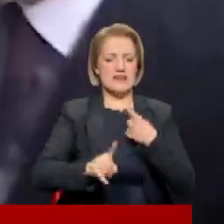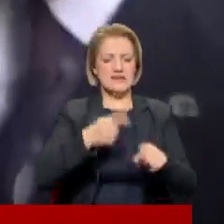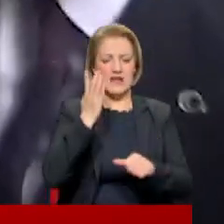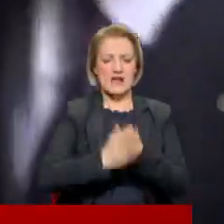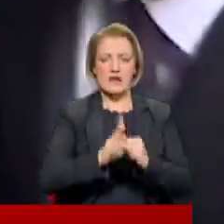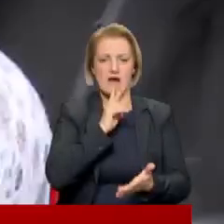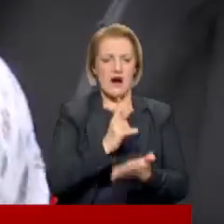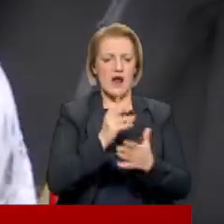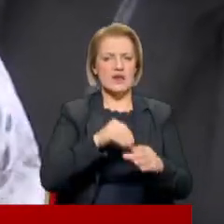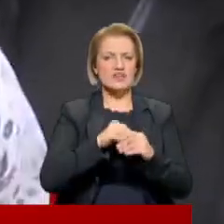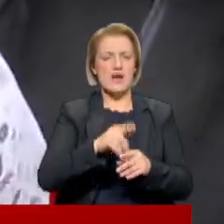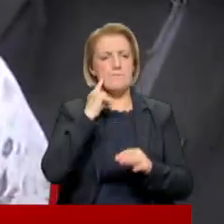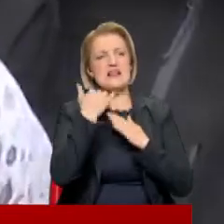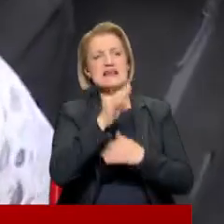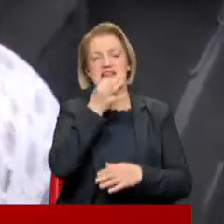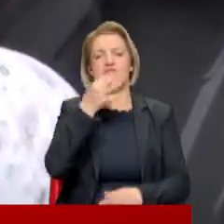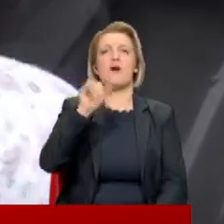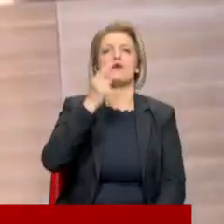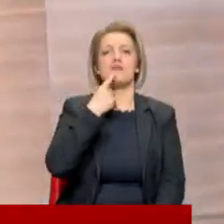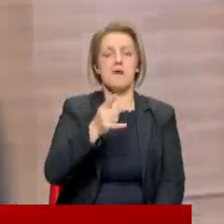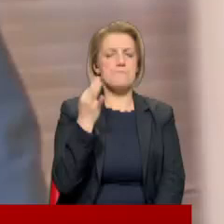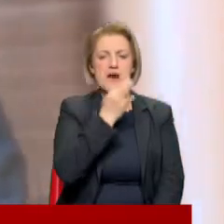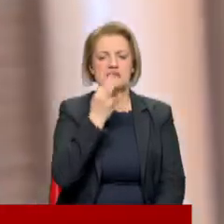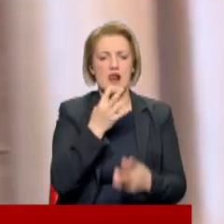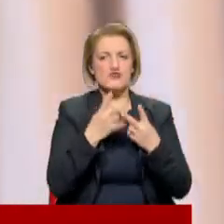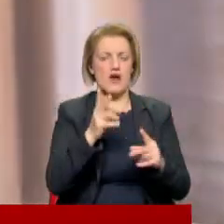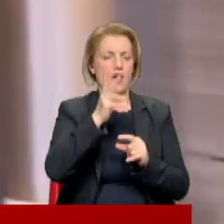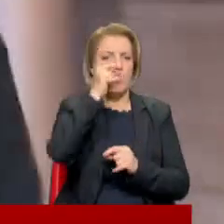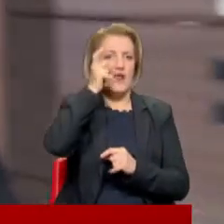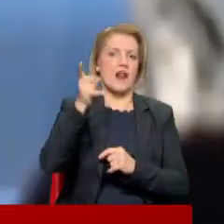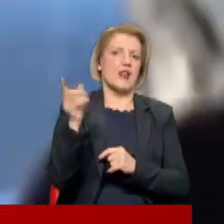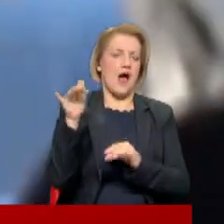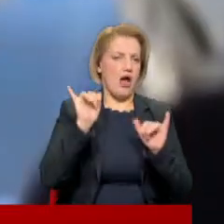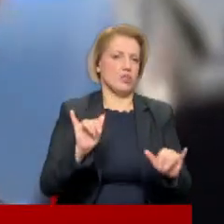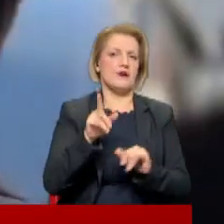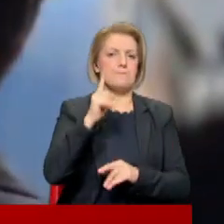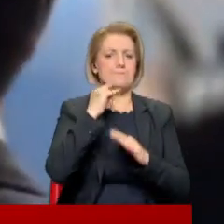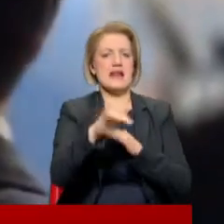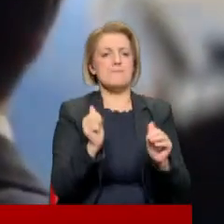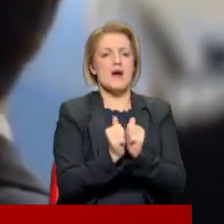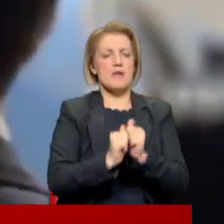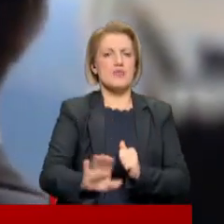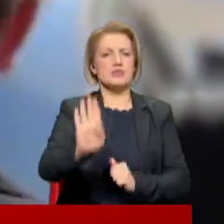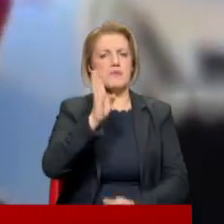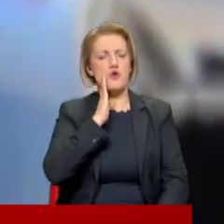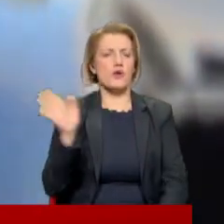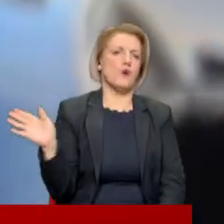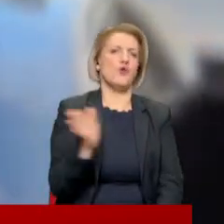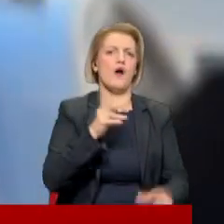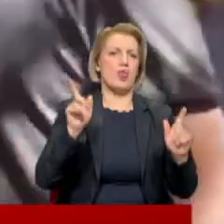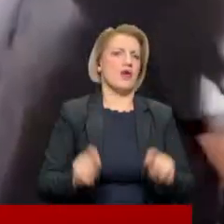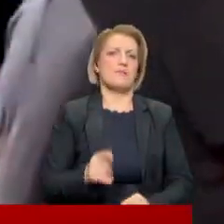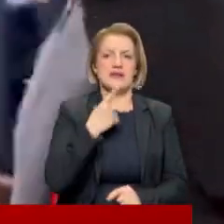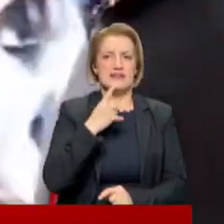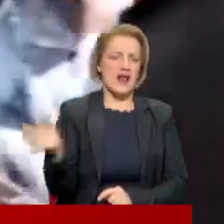yasak kararı için millet müsaade etmez demişti benzer açıklamalar özelden de geldi le beraber demokrasi Tokatı atarız dedi CHP